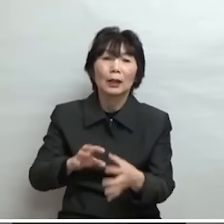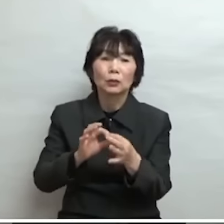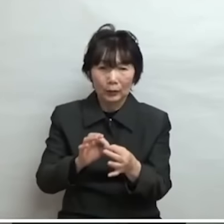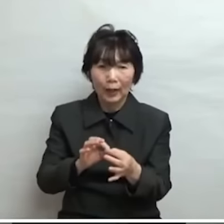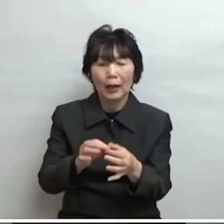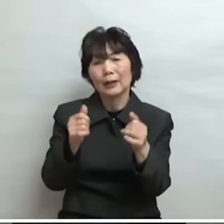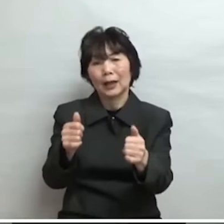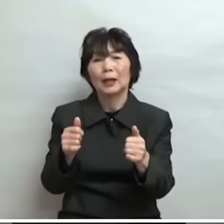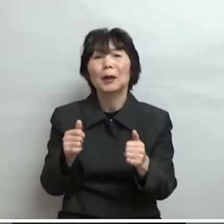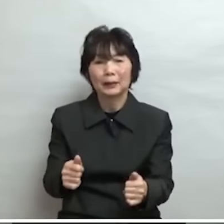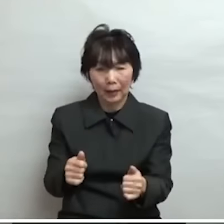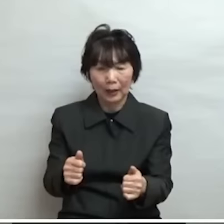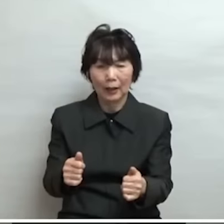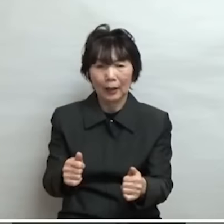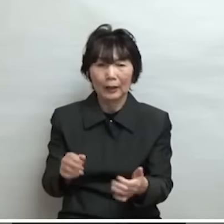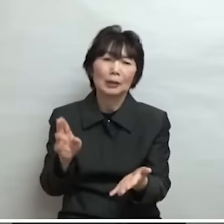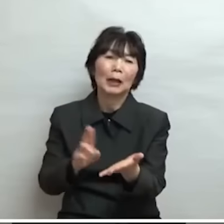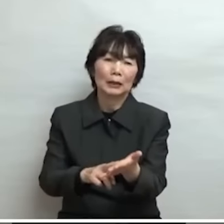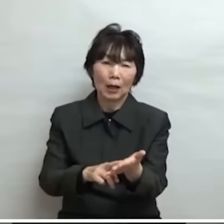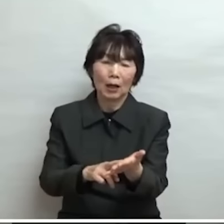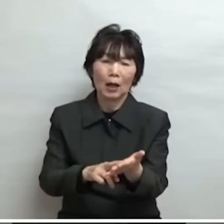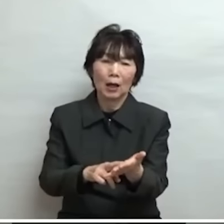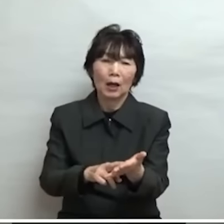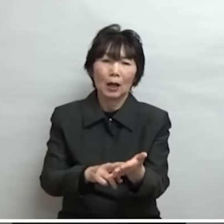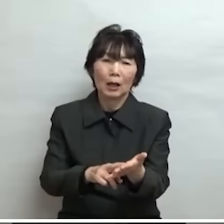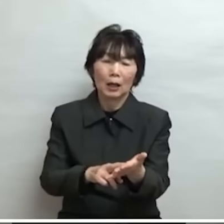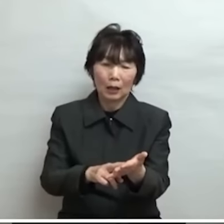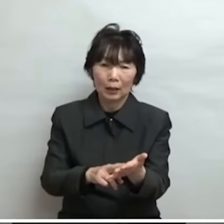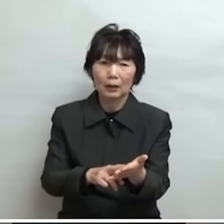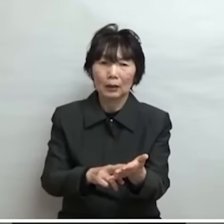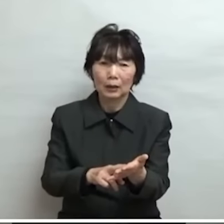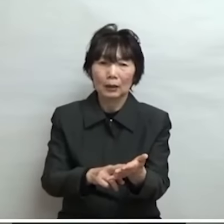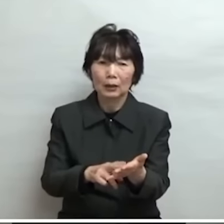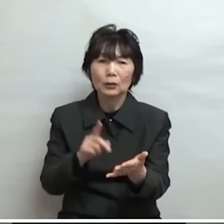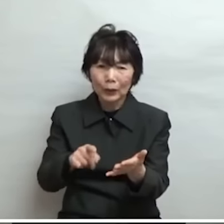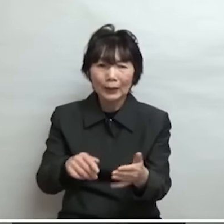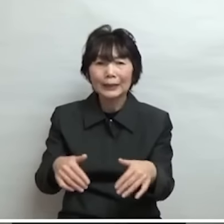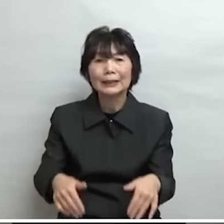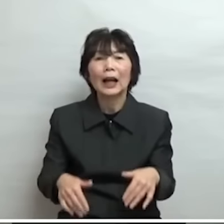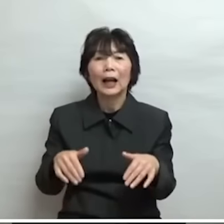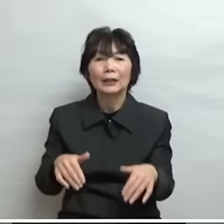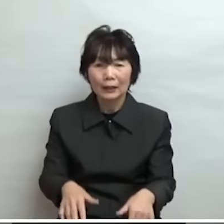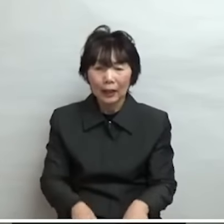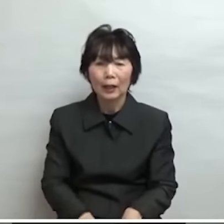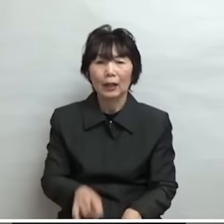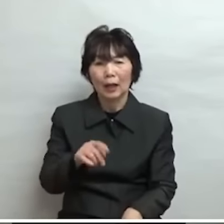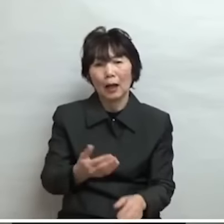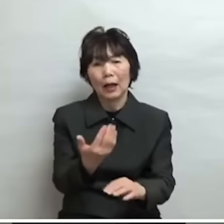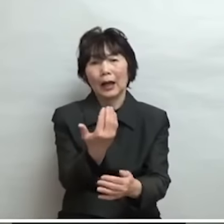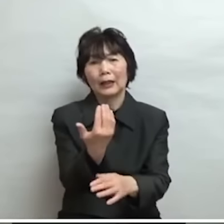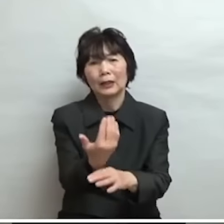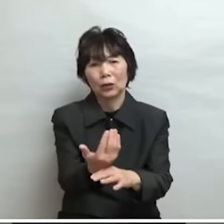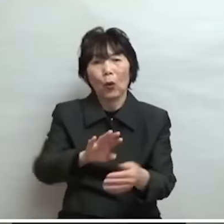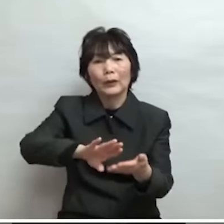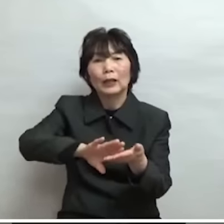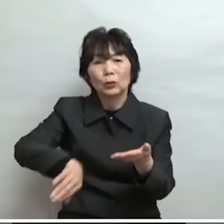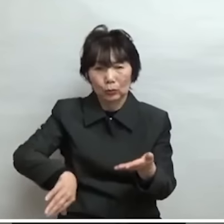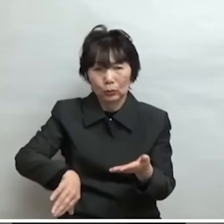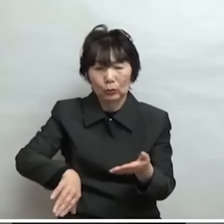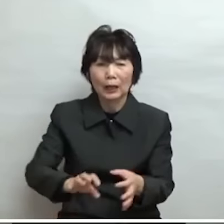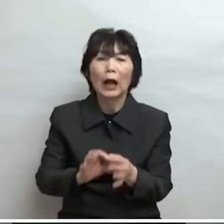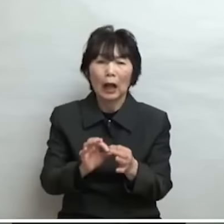で、判決が出た、その最高裁の判決に基づいてこの日を撤去するということについて、この日を撤去